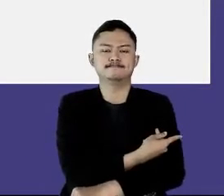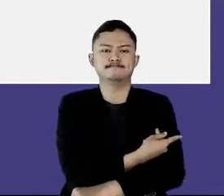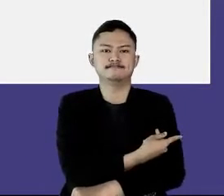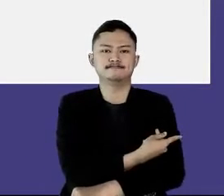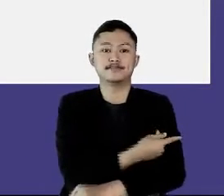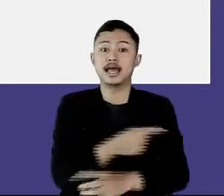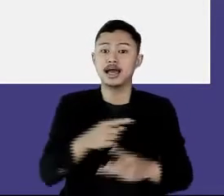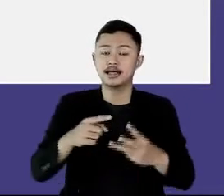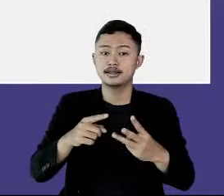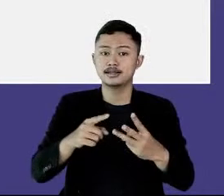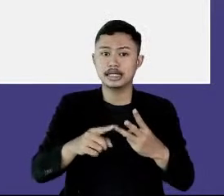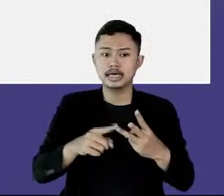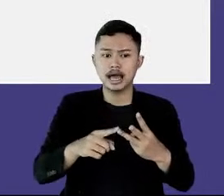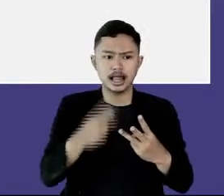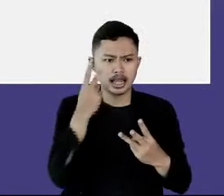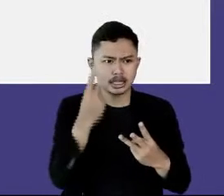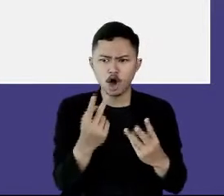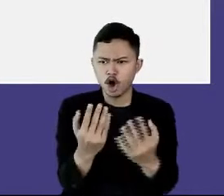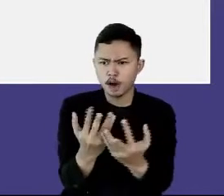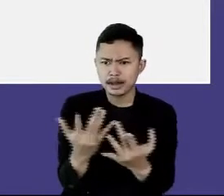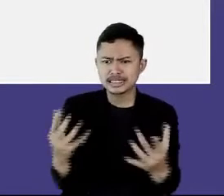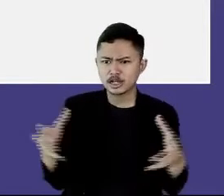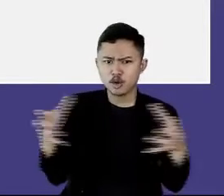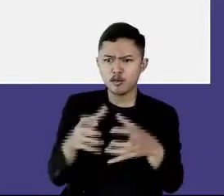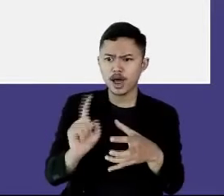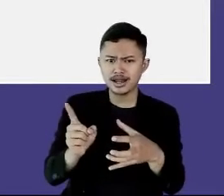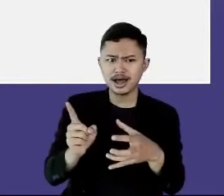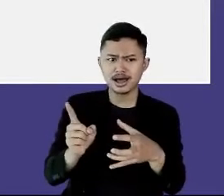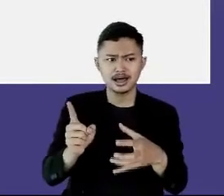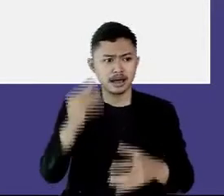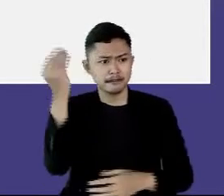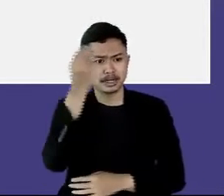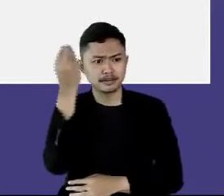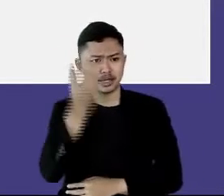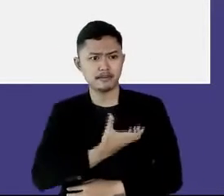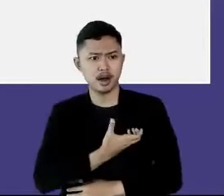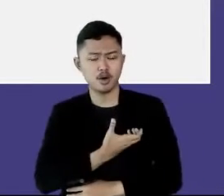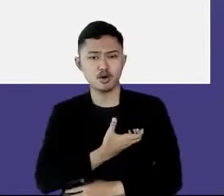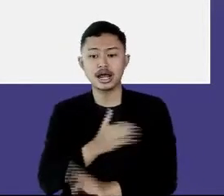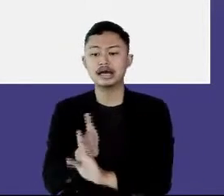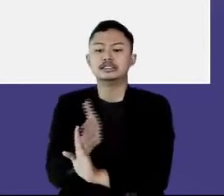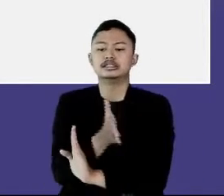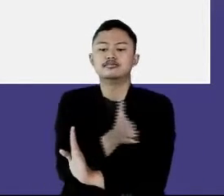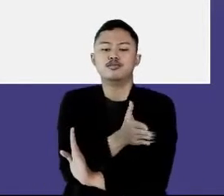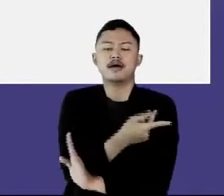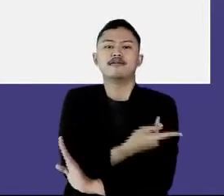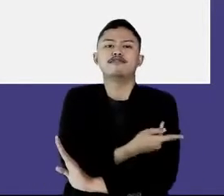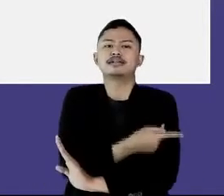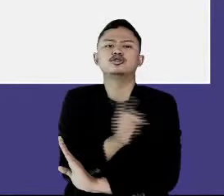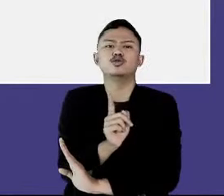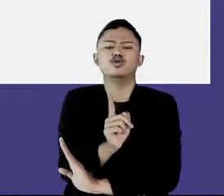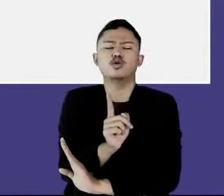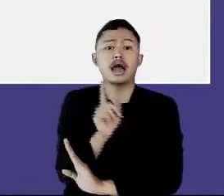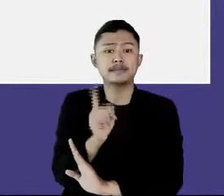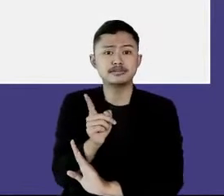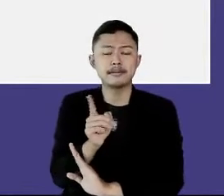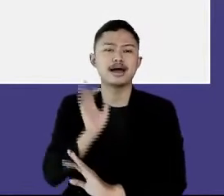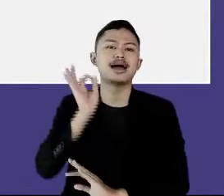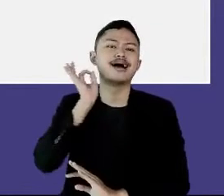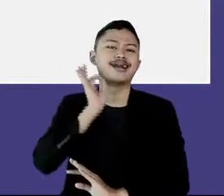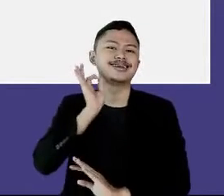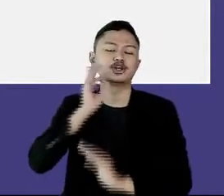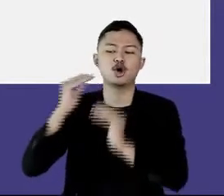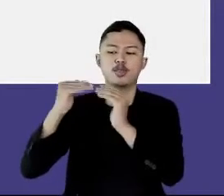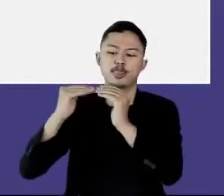kalau kita tempat yang ada kerumunan atau mau berpergian, itu kita sudah harus divaksinasi, karena itu akan mengurangi risiko